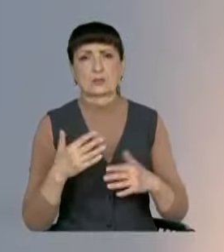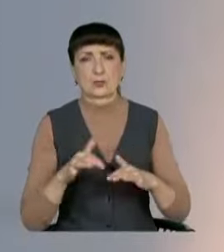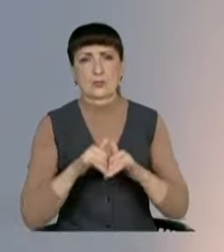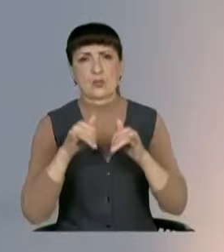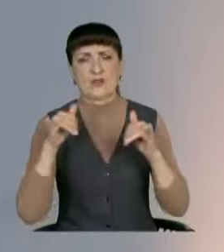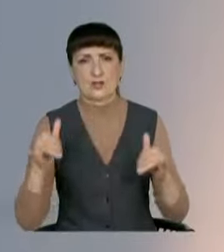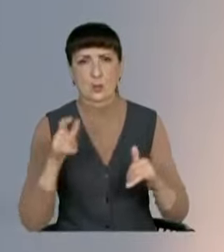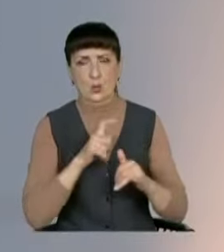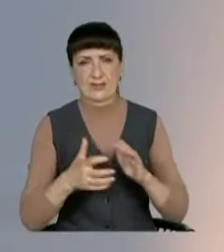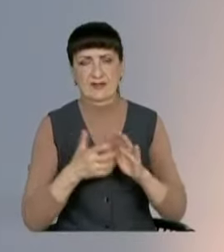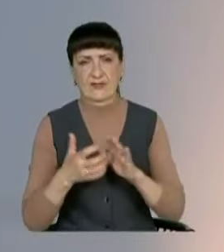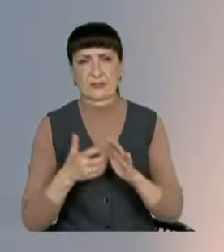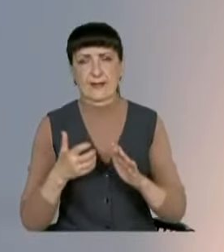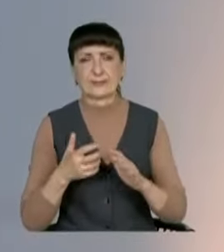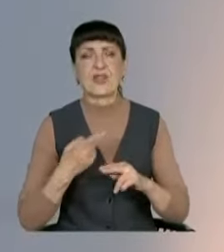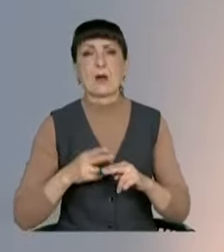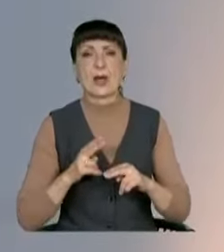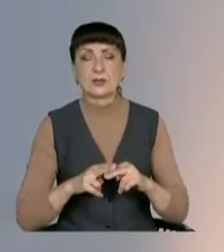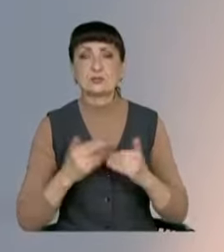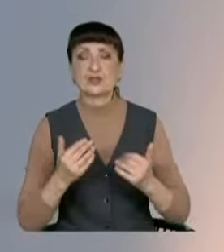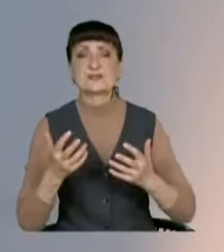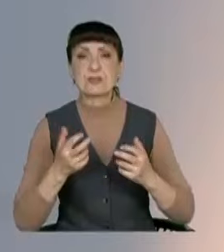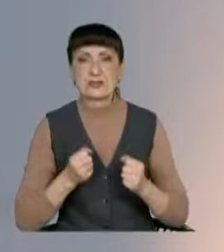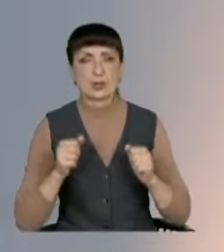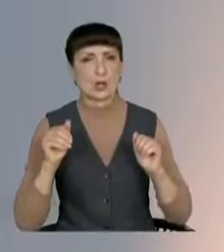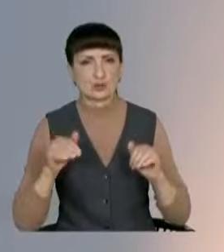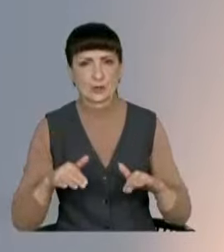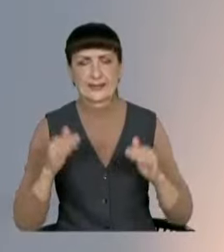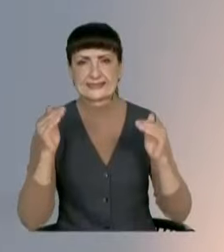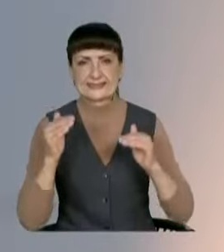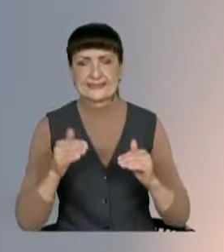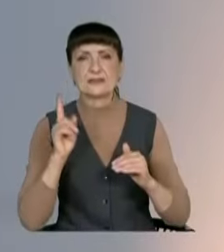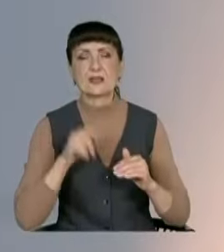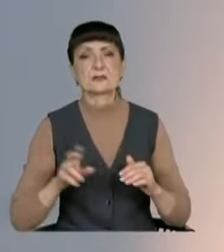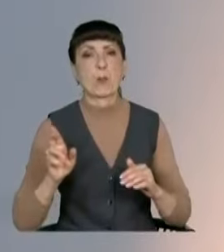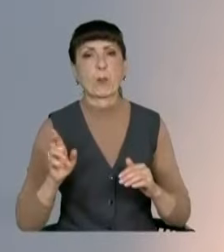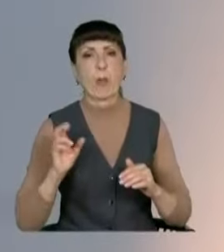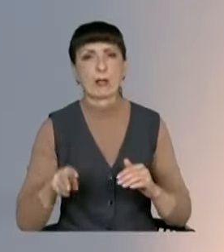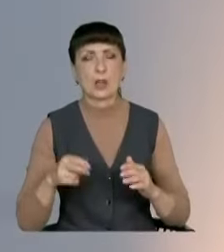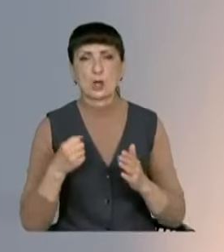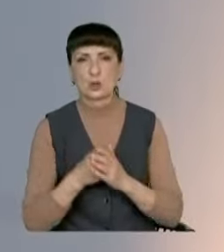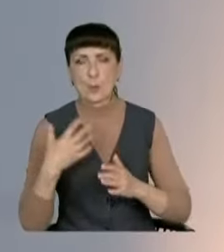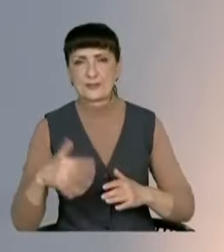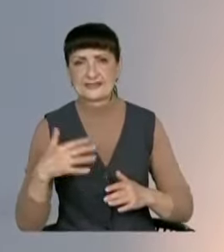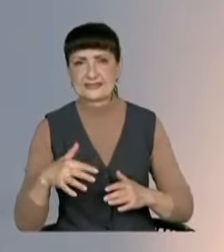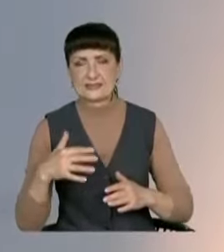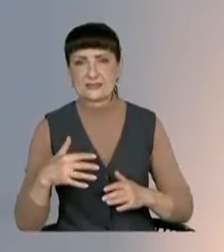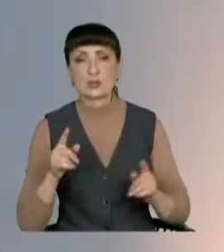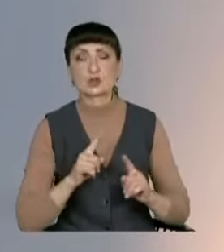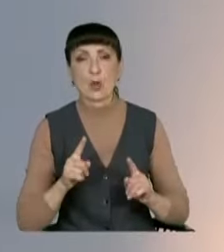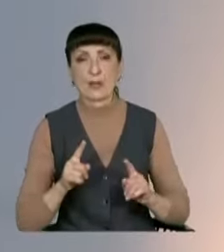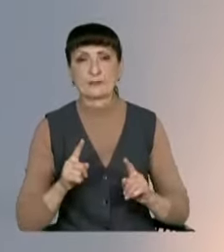складывался годами. Поэтому сейчас принято решение снизить даже балл до 50, для того,